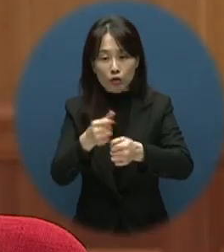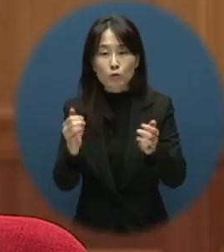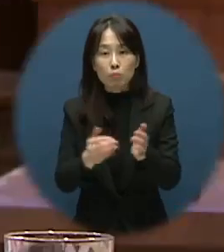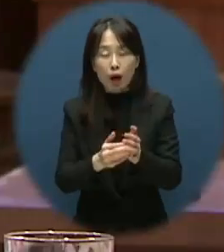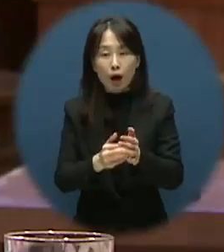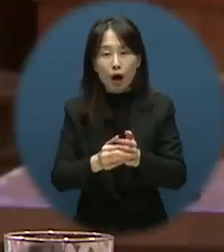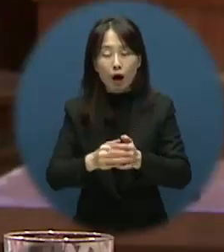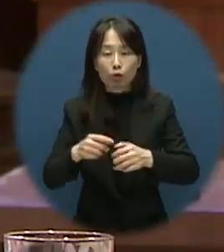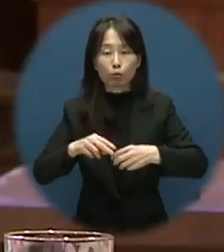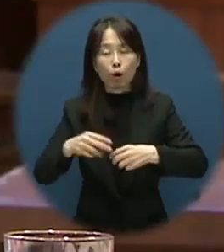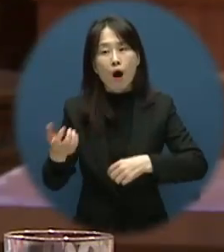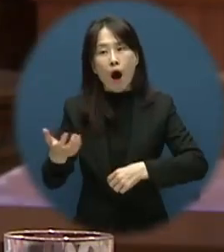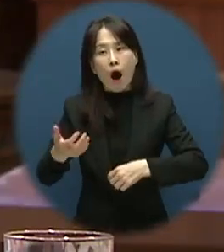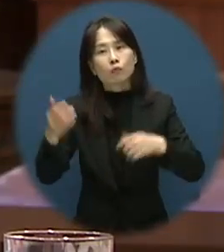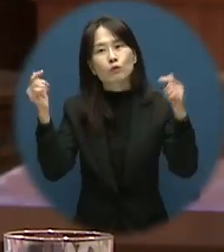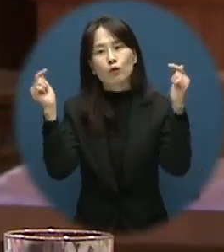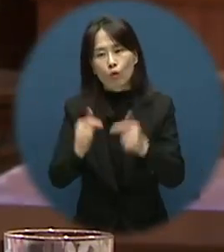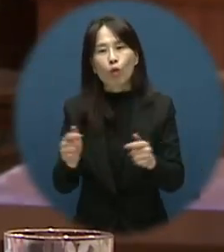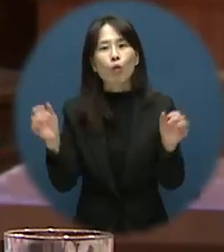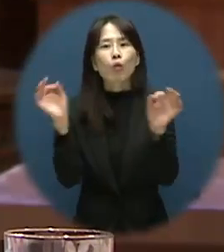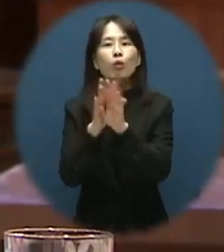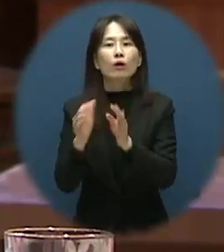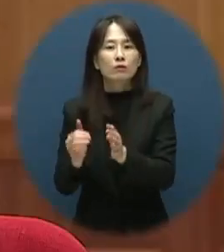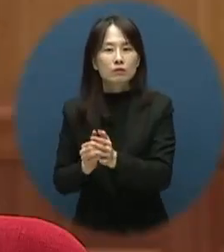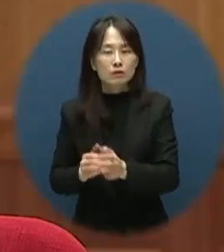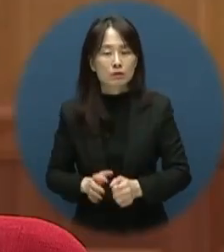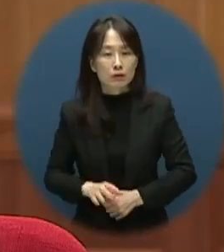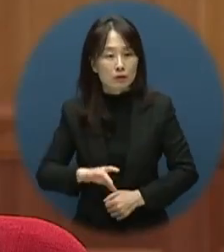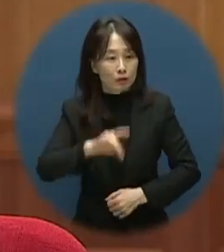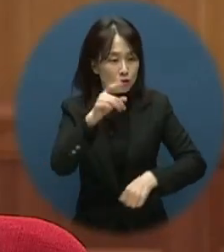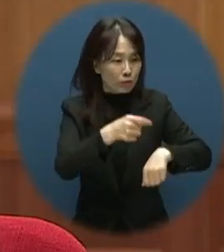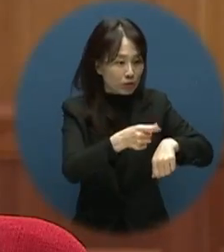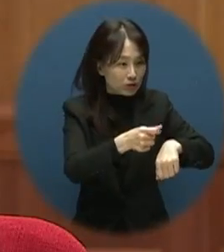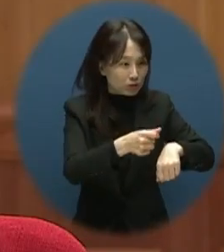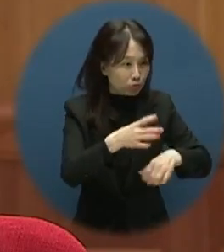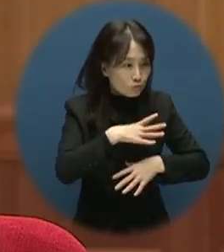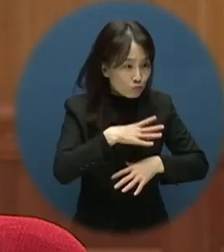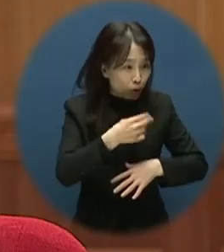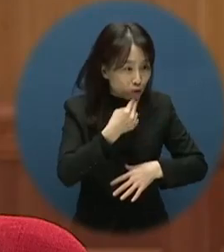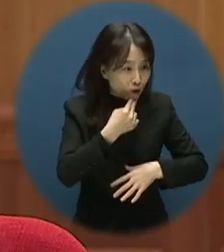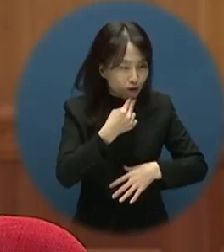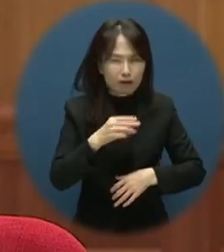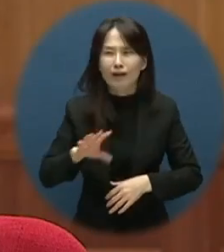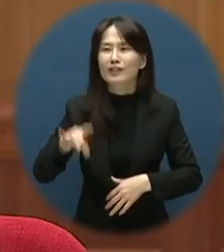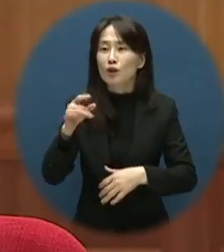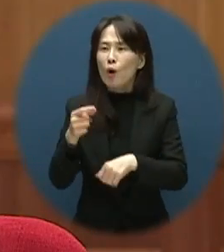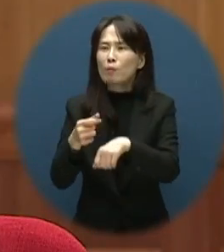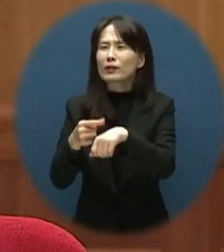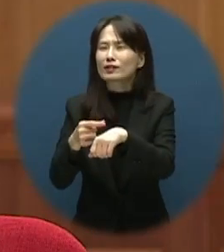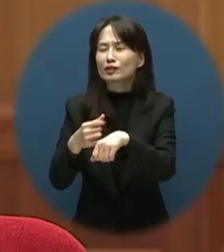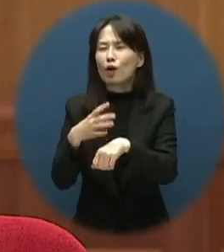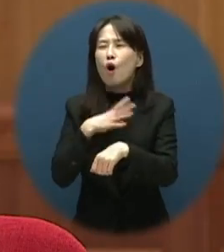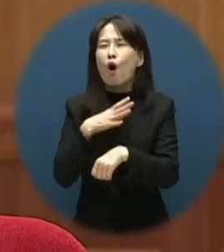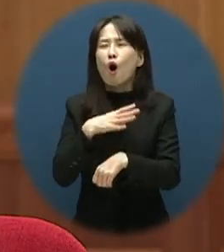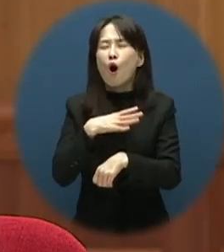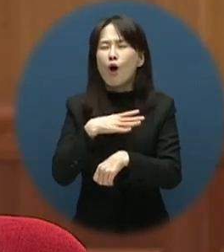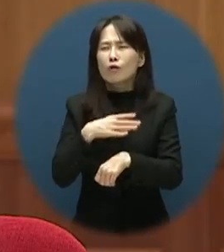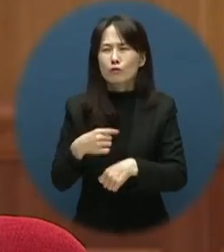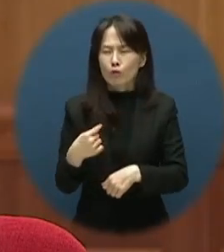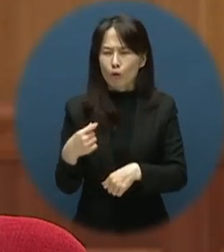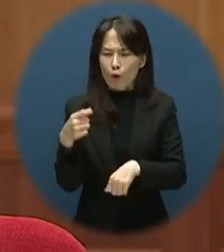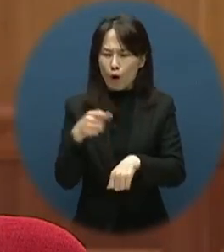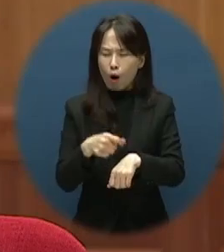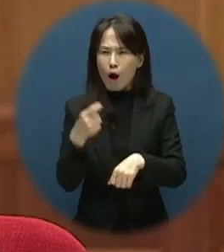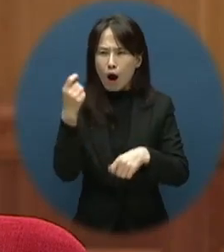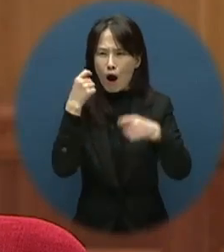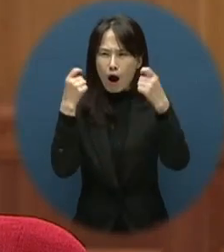완치됐는데. 두 번 더 가서 침을 맞았어요. 네. 무섭지 않았어요? 처음에 무서웠죠. 사실 뭐 바늘을 몸에서.